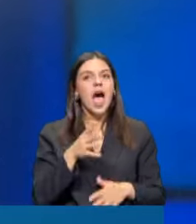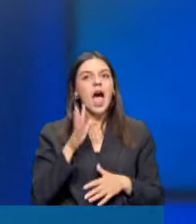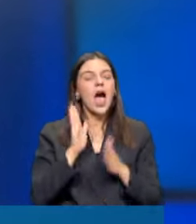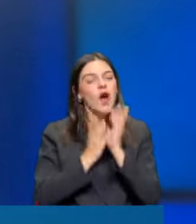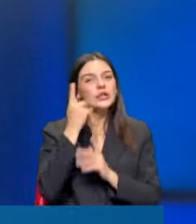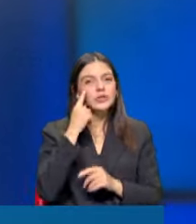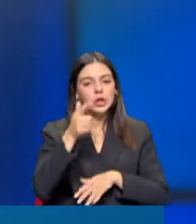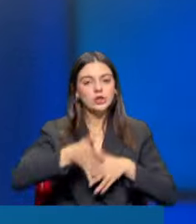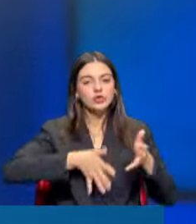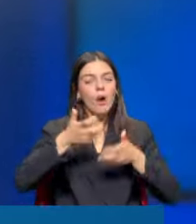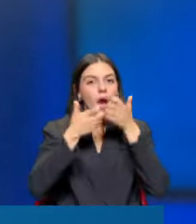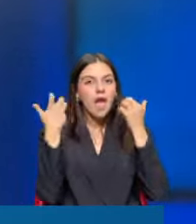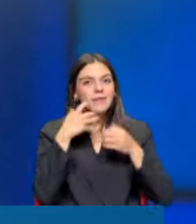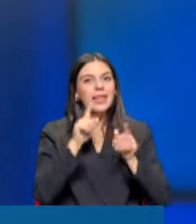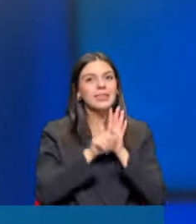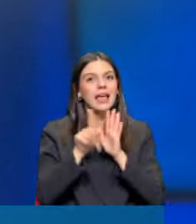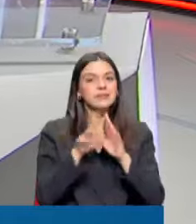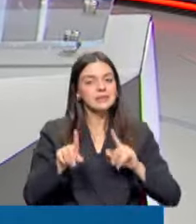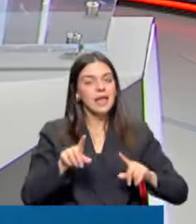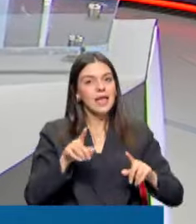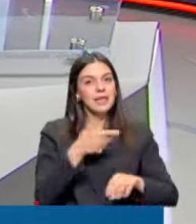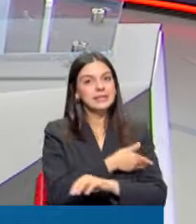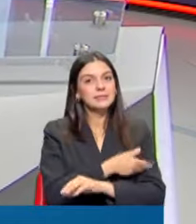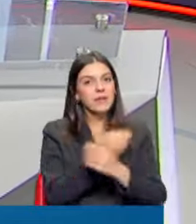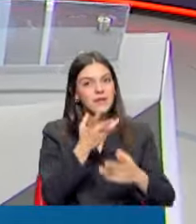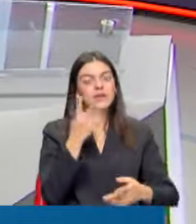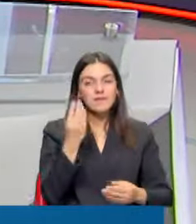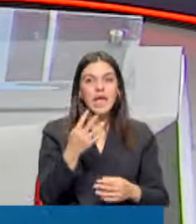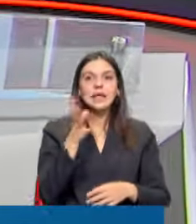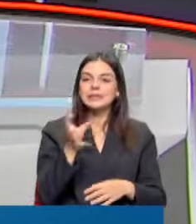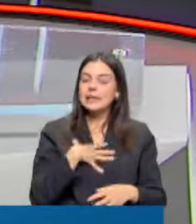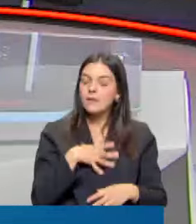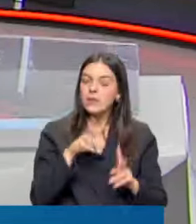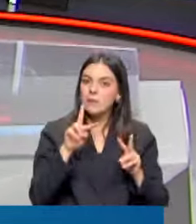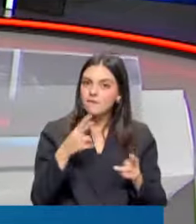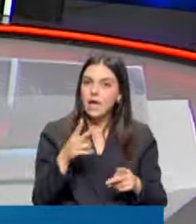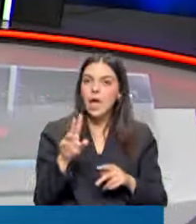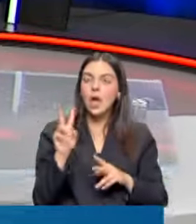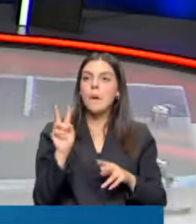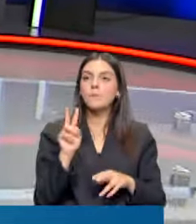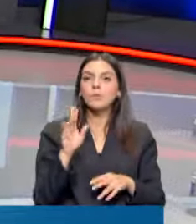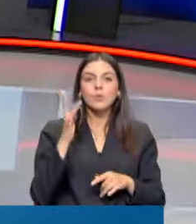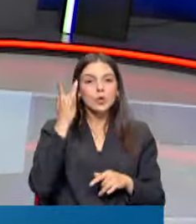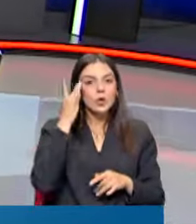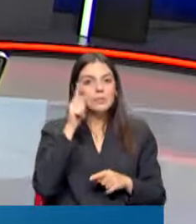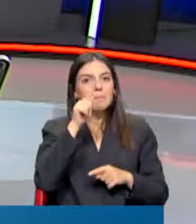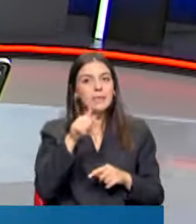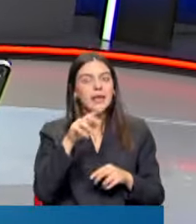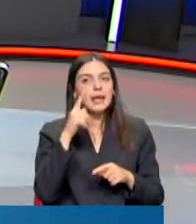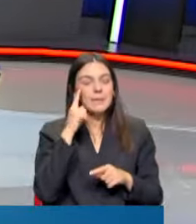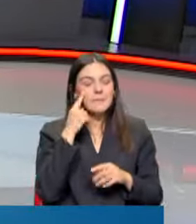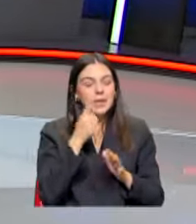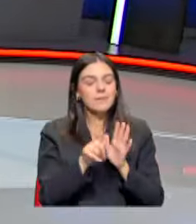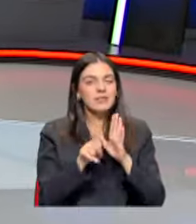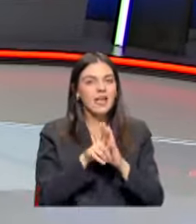canlılarının tedavisine hizmet edecek. Yani kısırlaştırma, sahiplendirme ve modern bir rehabilitasyon merkeziyle,